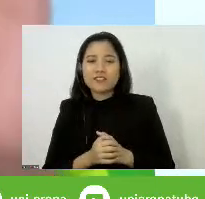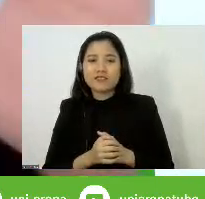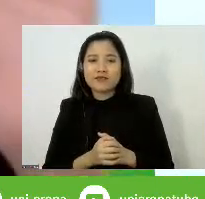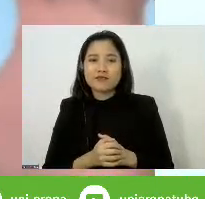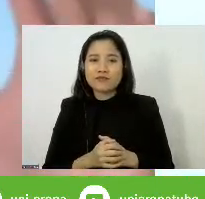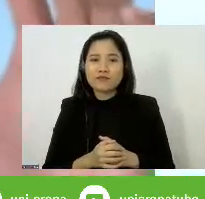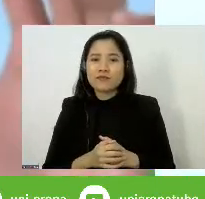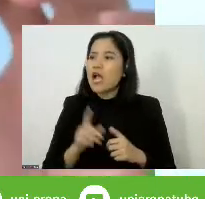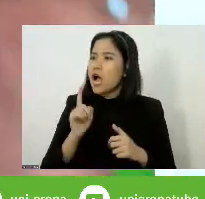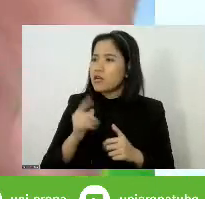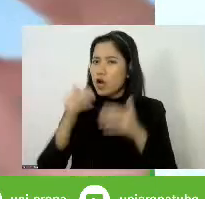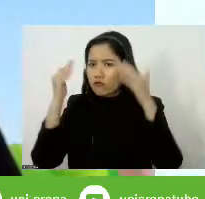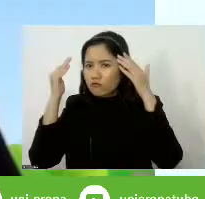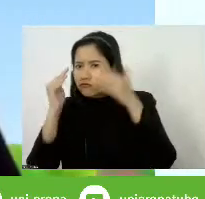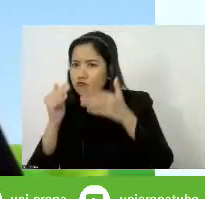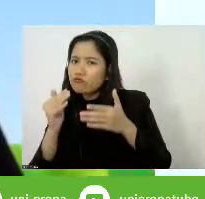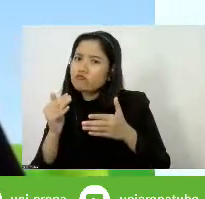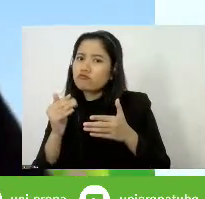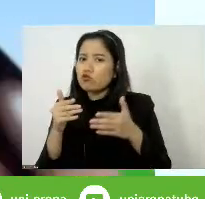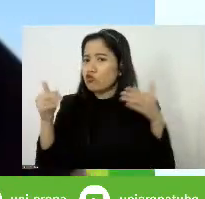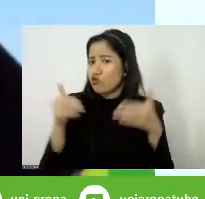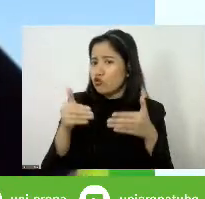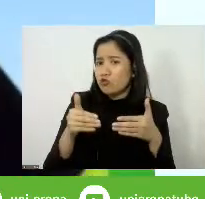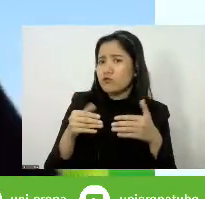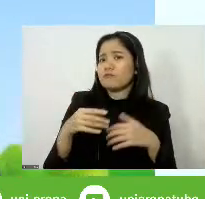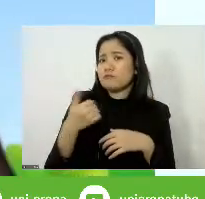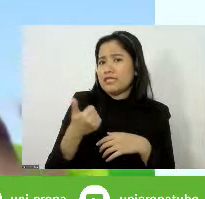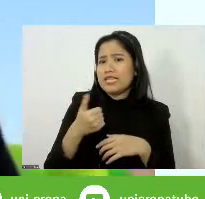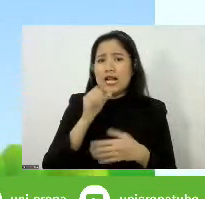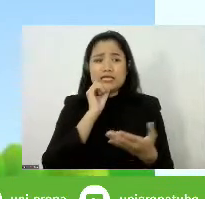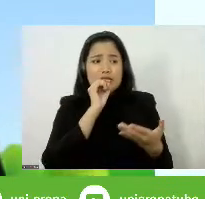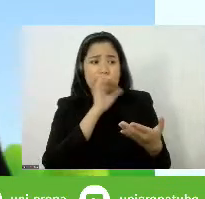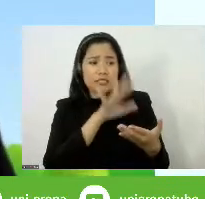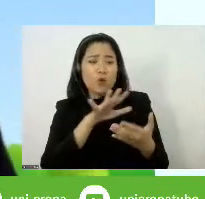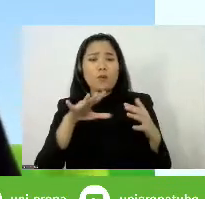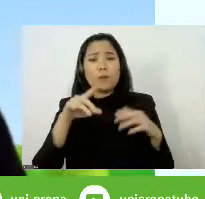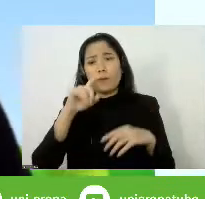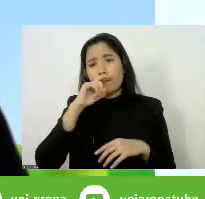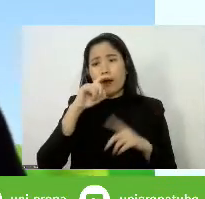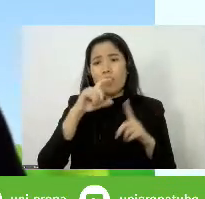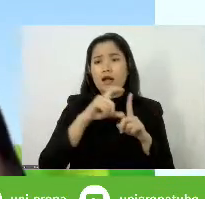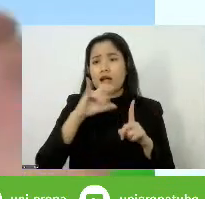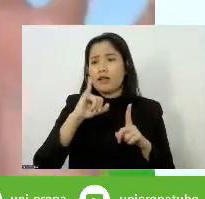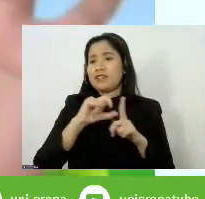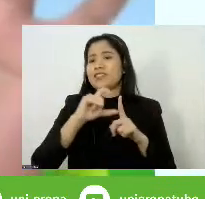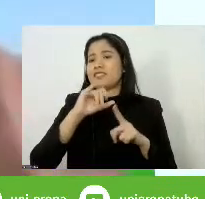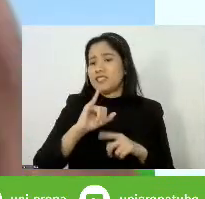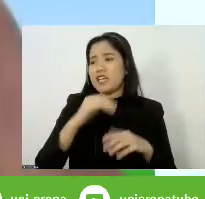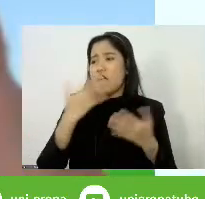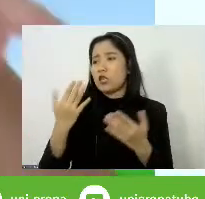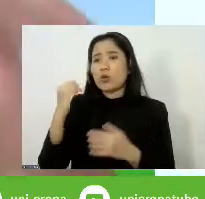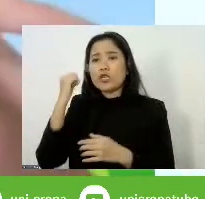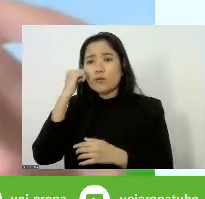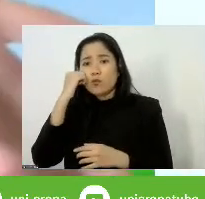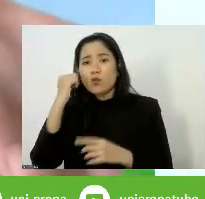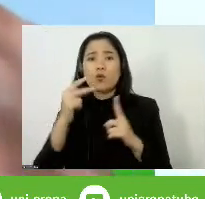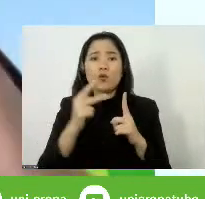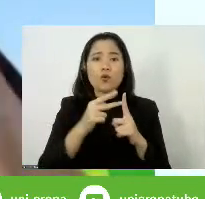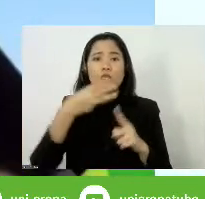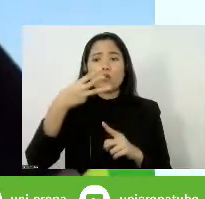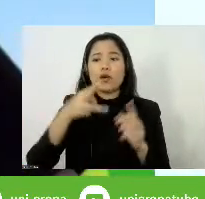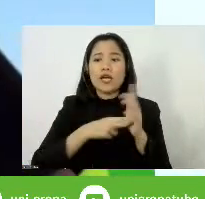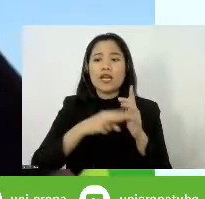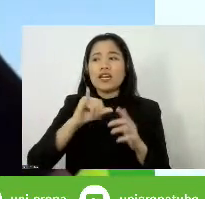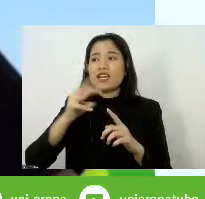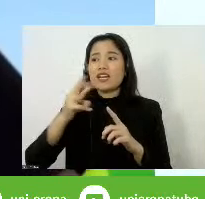ada konser tertentu gitu untuk disampaikan kepada Didi atau mungkin henriette kami persilahkan buat ditulis dari sekarang